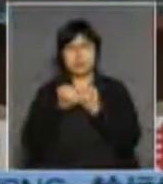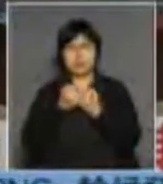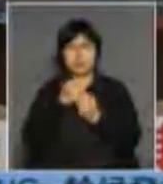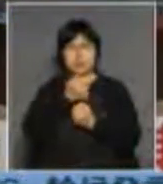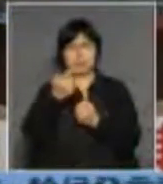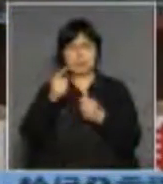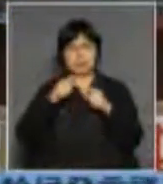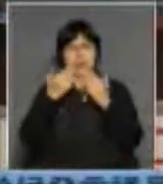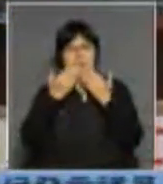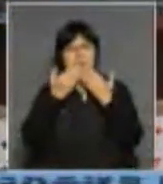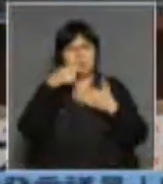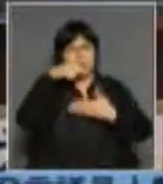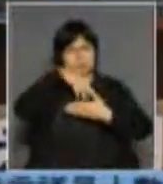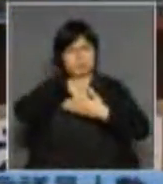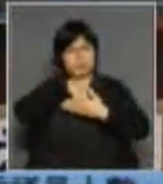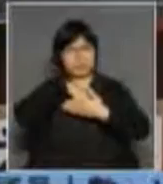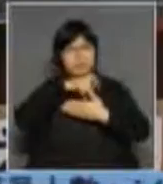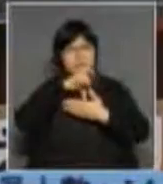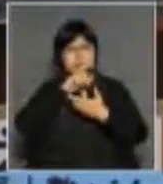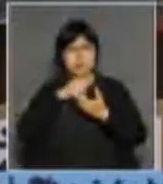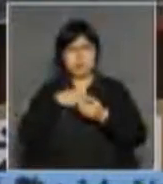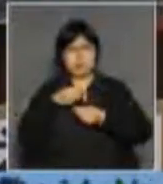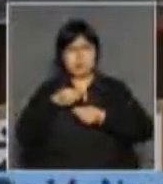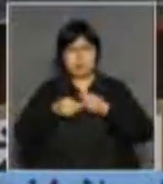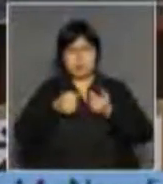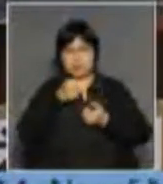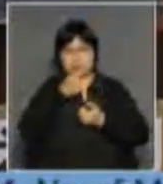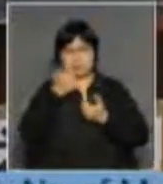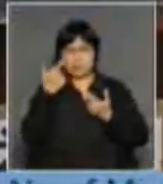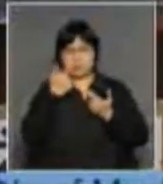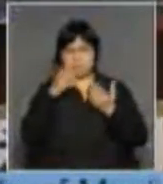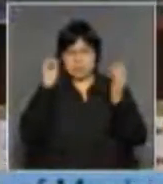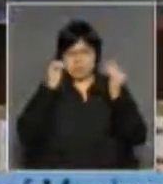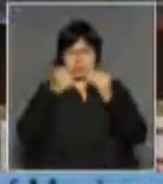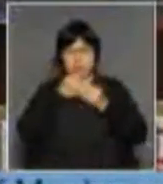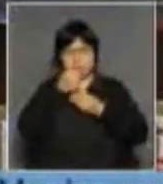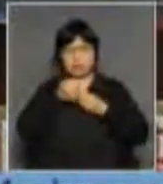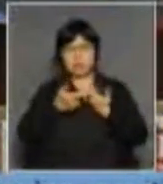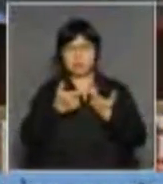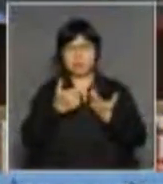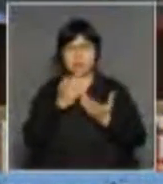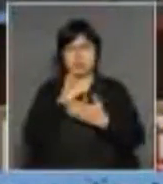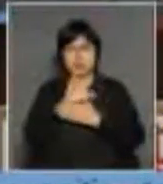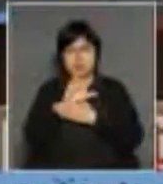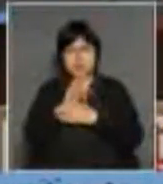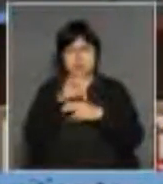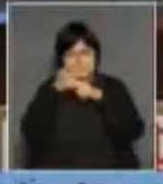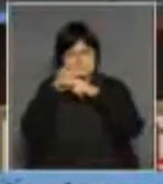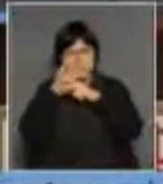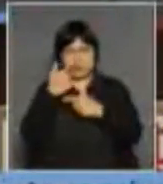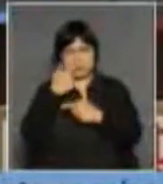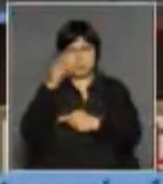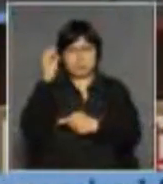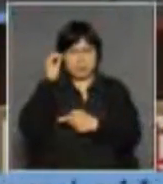大學裡面的傳理系多媒體甚至新聞